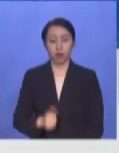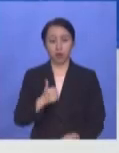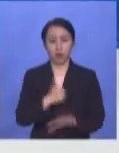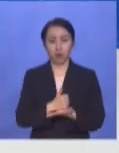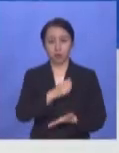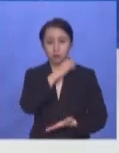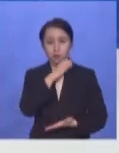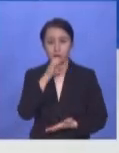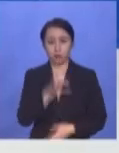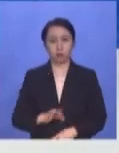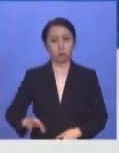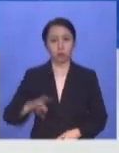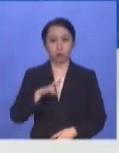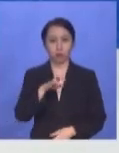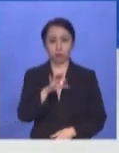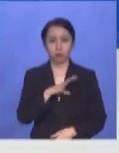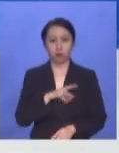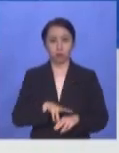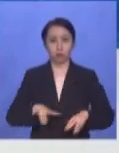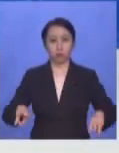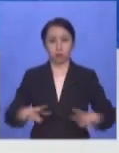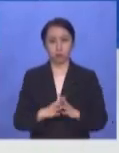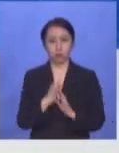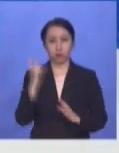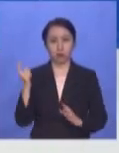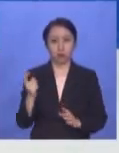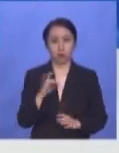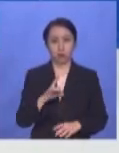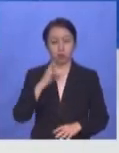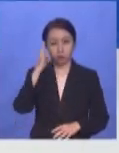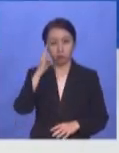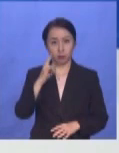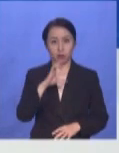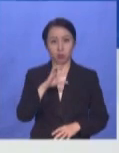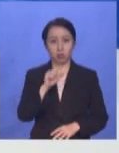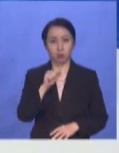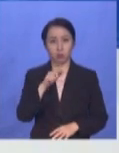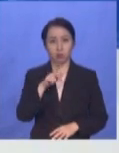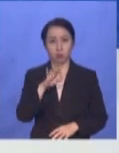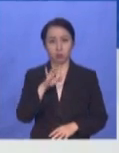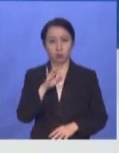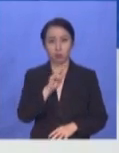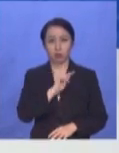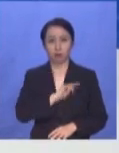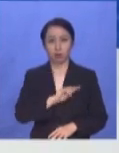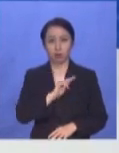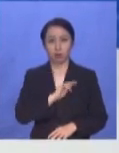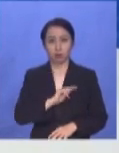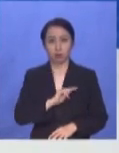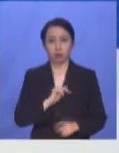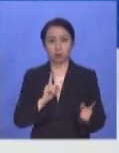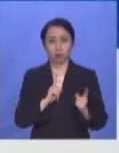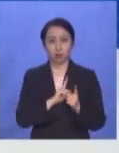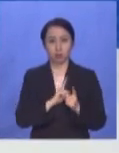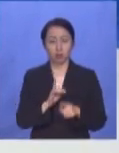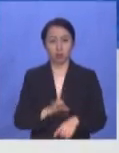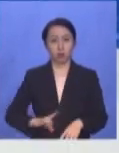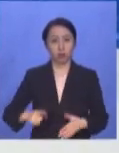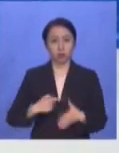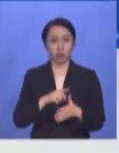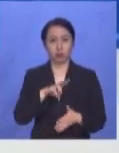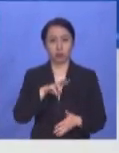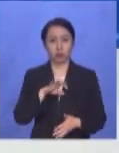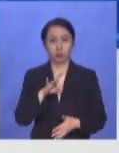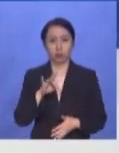Аким Северо-Казахстанской области Гауес Нурмухамбетов и министр сельского хозяйства Республики Казахстан Айдарбек Сапаров с рабочим визитом посетили